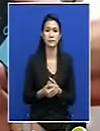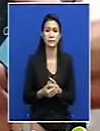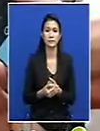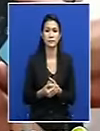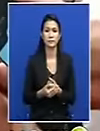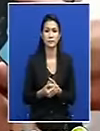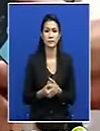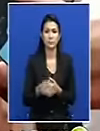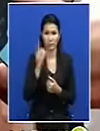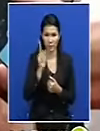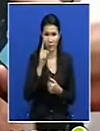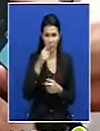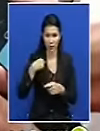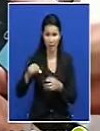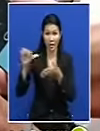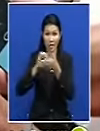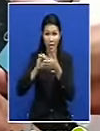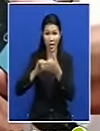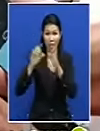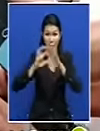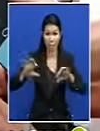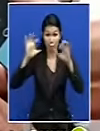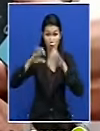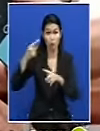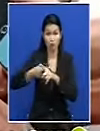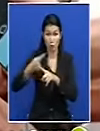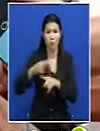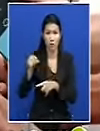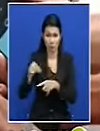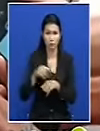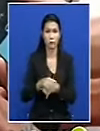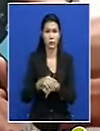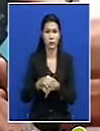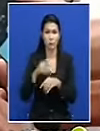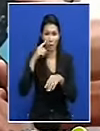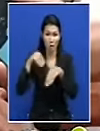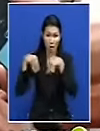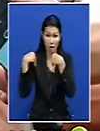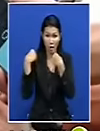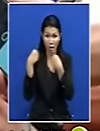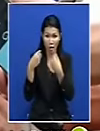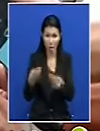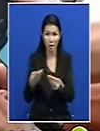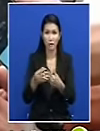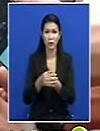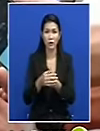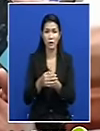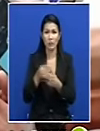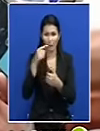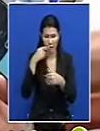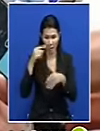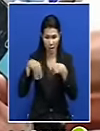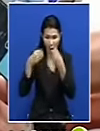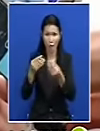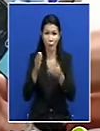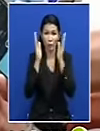ก็จะต้องแก้รัฐธรรมนูญฉบับชั่วคราวใส่ลงไปให้มีกระบวนการมีผู้รับผิดช